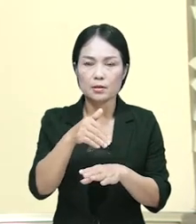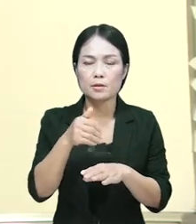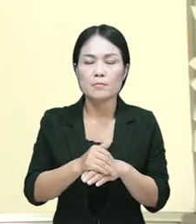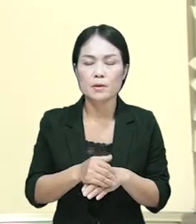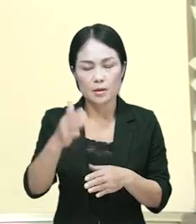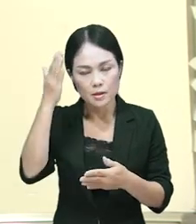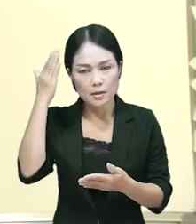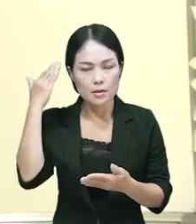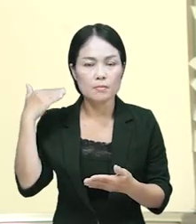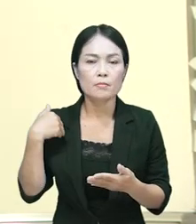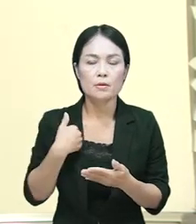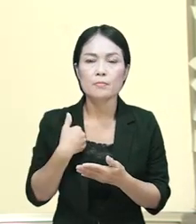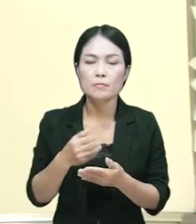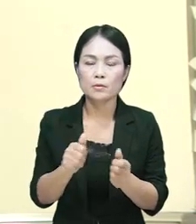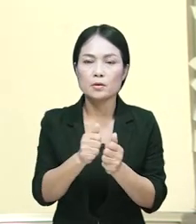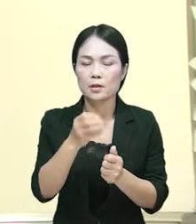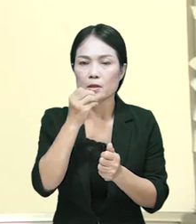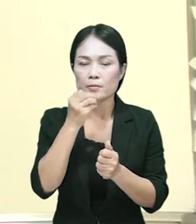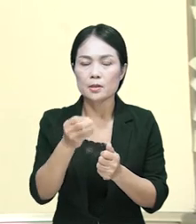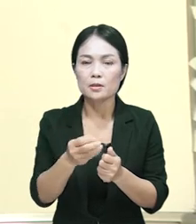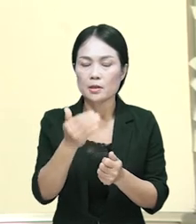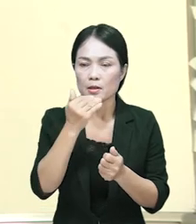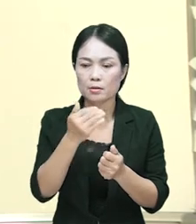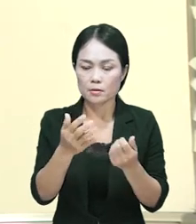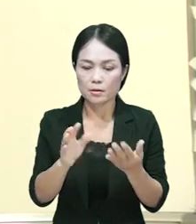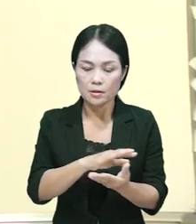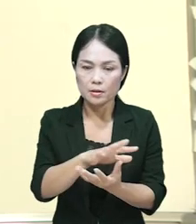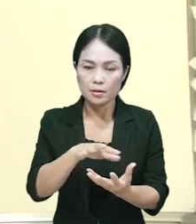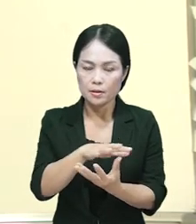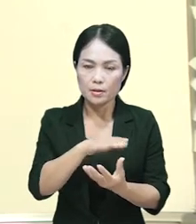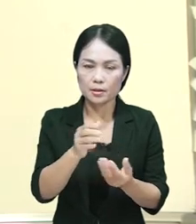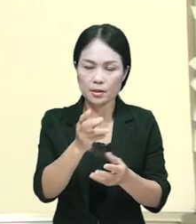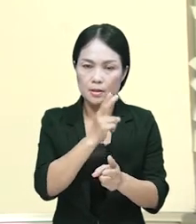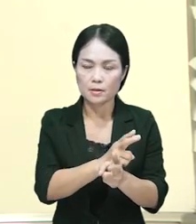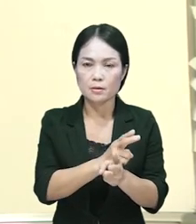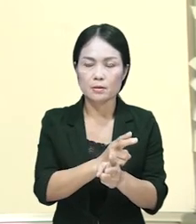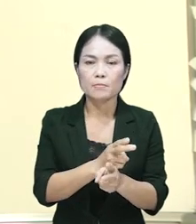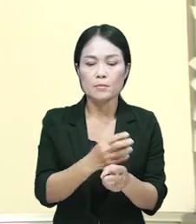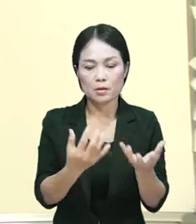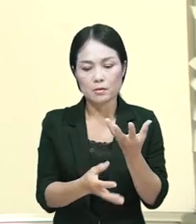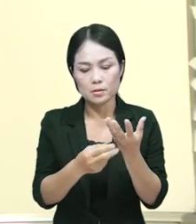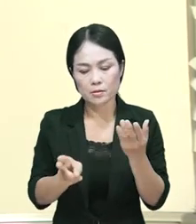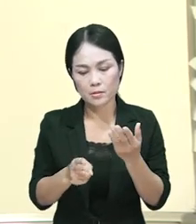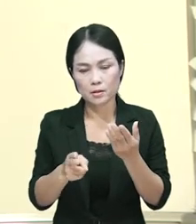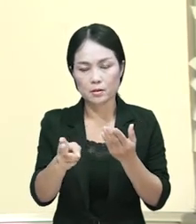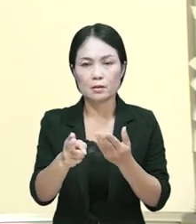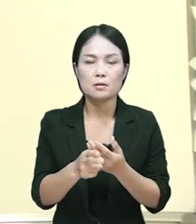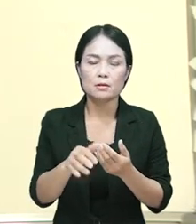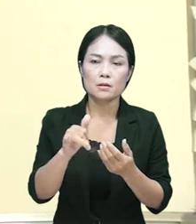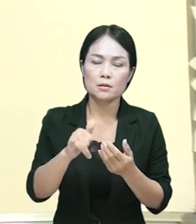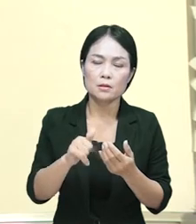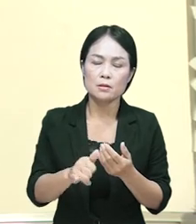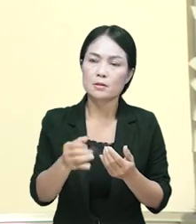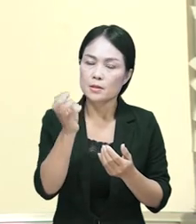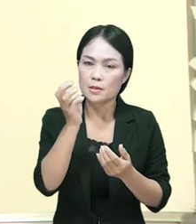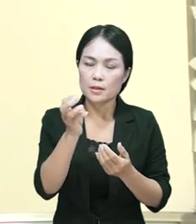កស៊ីស៊ីរួចលាងចានទុកតែសម្លអន្ទង់នោះសល់បន្តិ